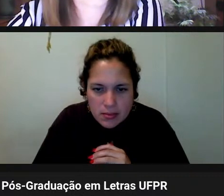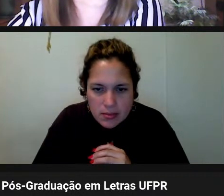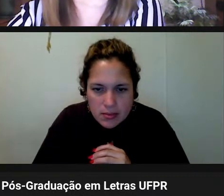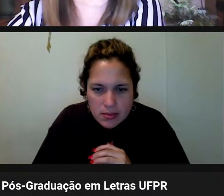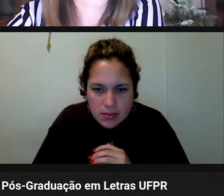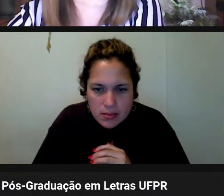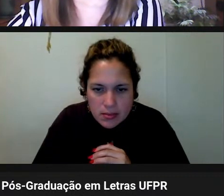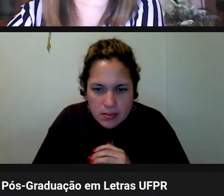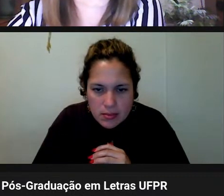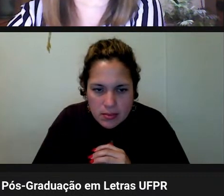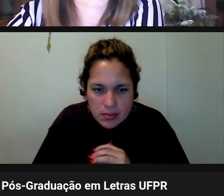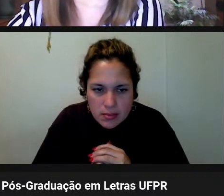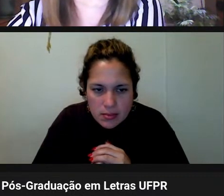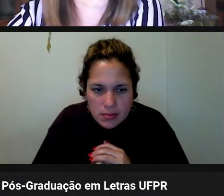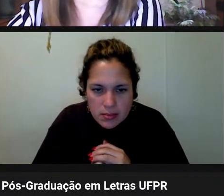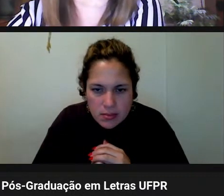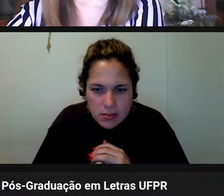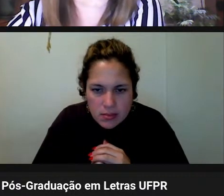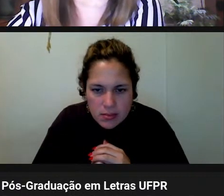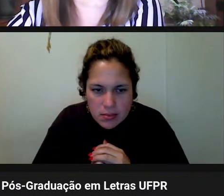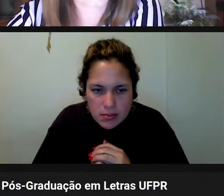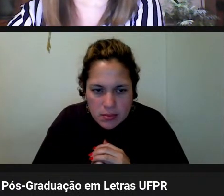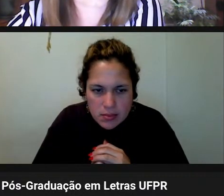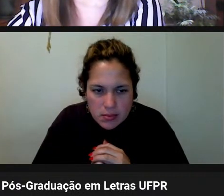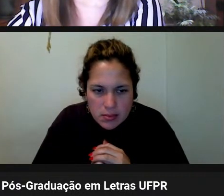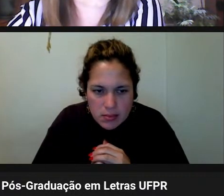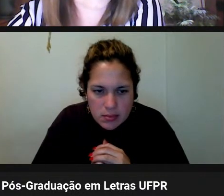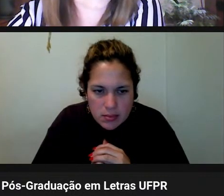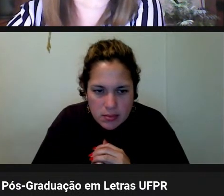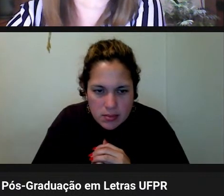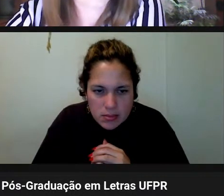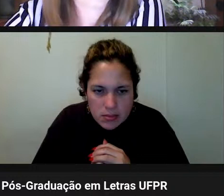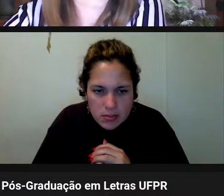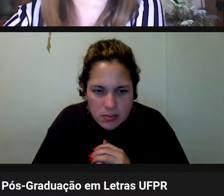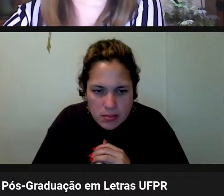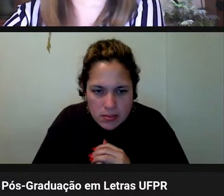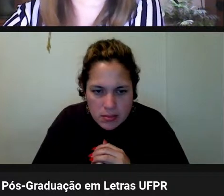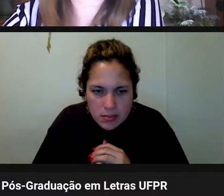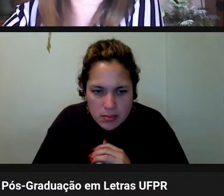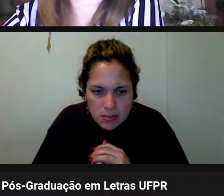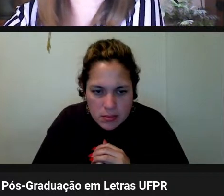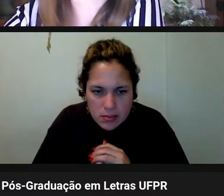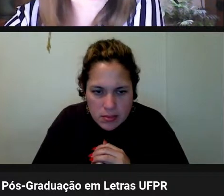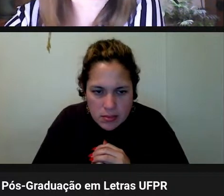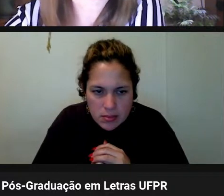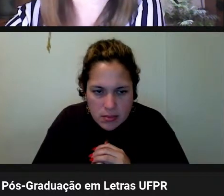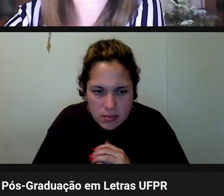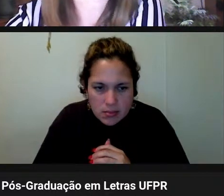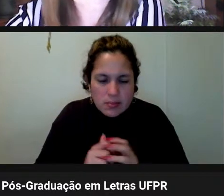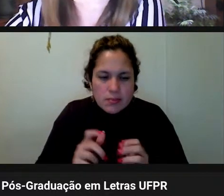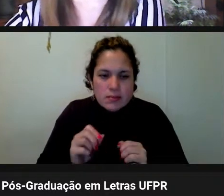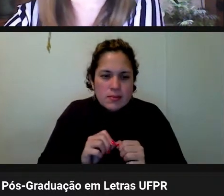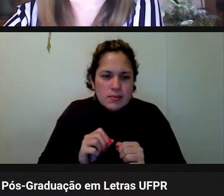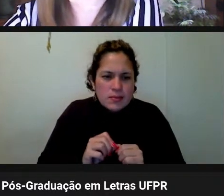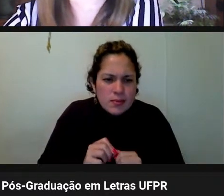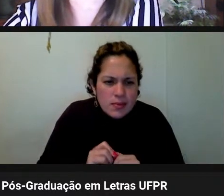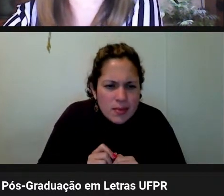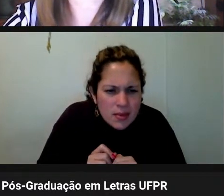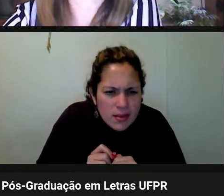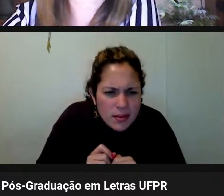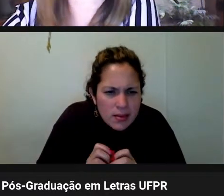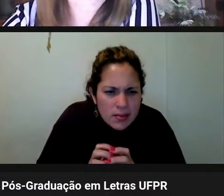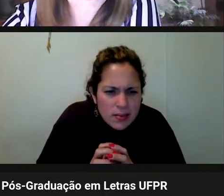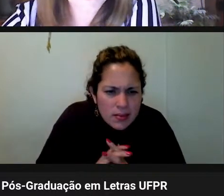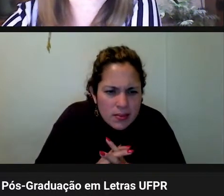Pani Karolina pyta, czy Przybylski coś oznacza? To znaczy współcześnie żadne z tych nazwisk